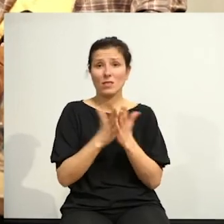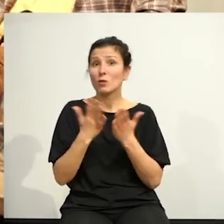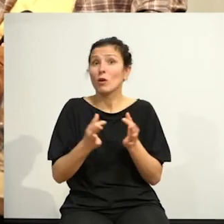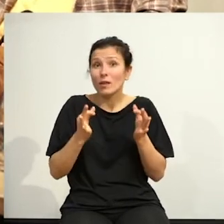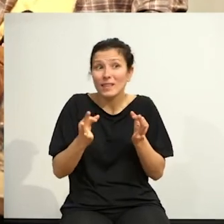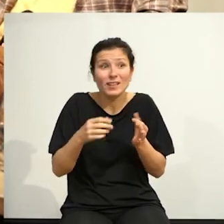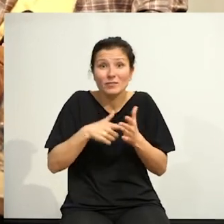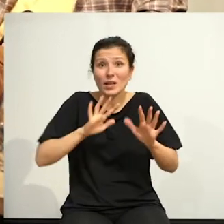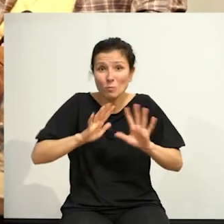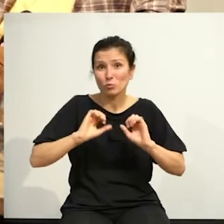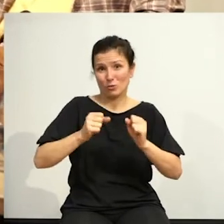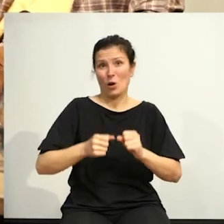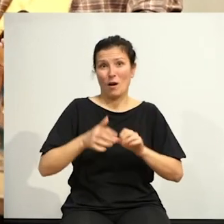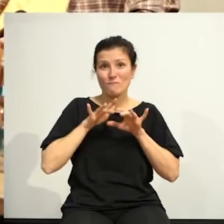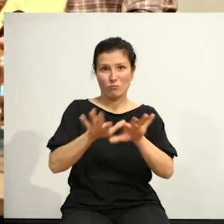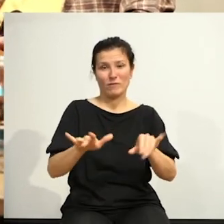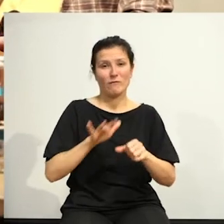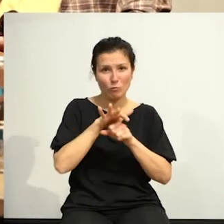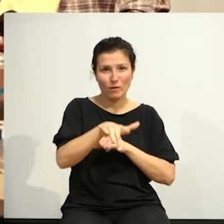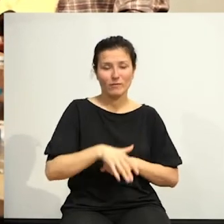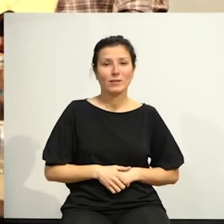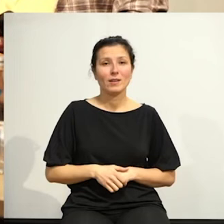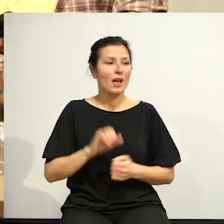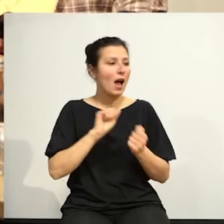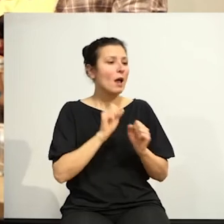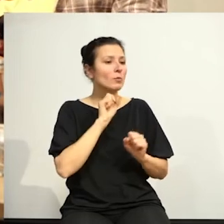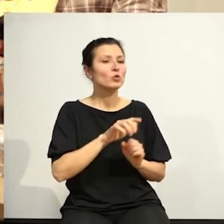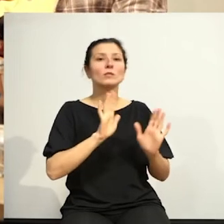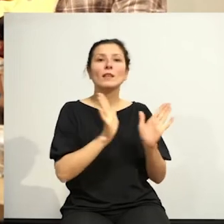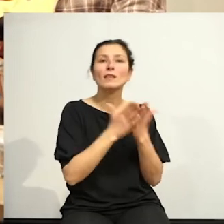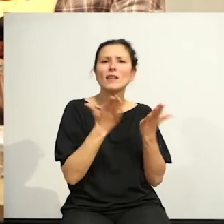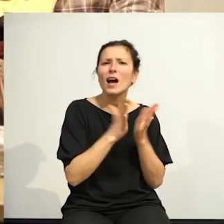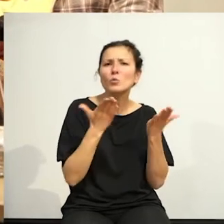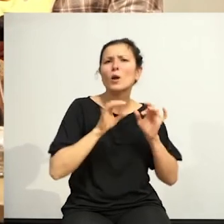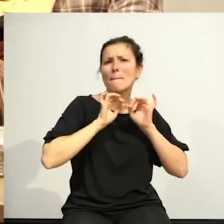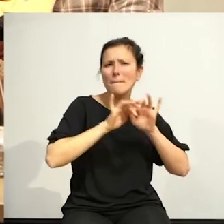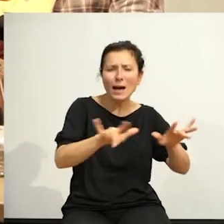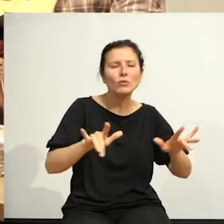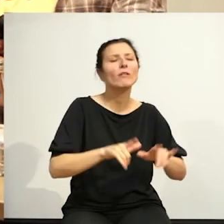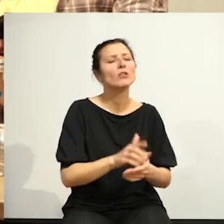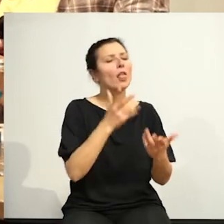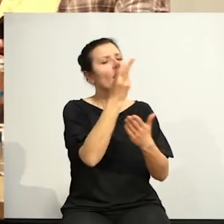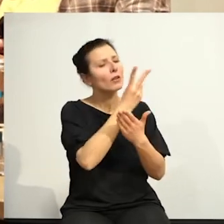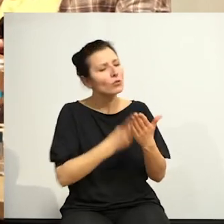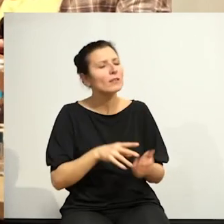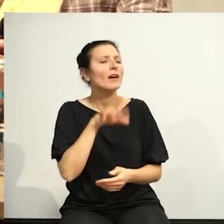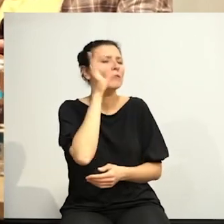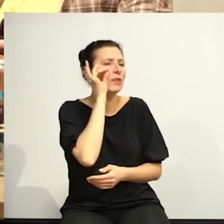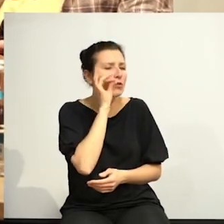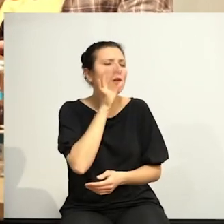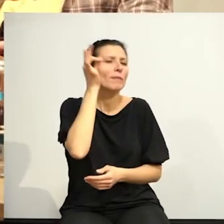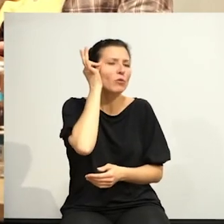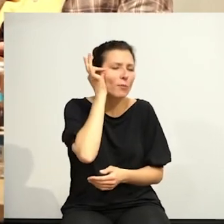teraz funkcjonuje, prawda? Albo funkcjonuje literatura masowa, literatura do poduszki, z której nic nie można